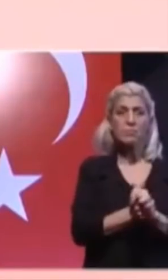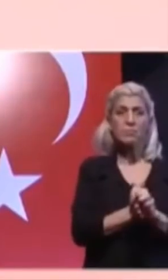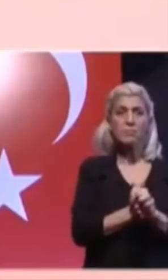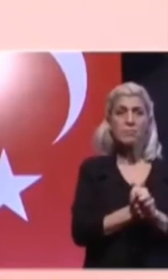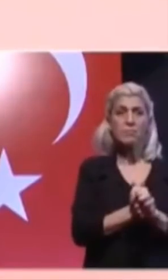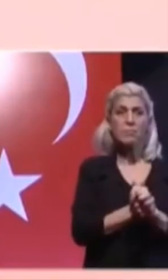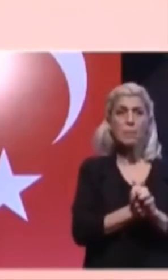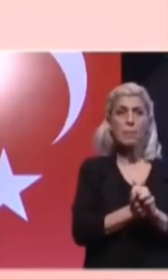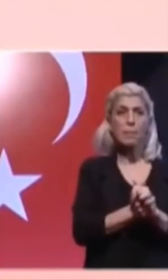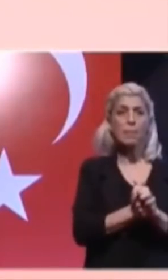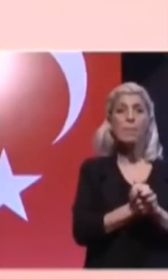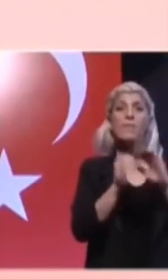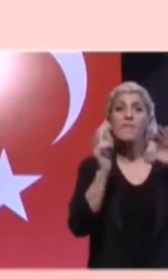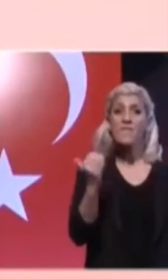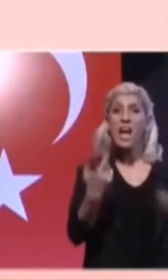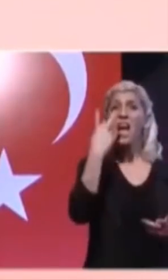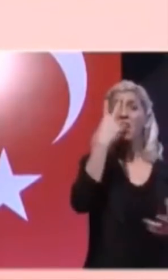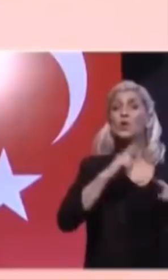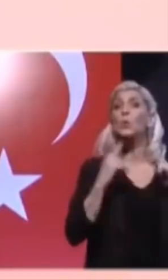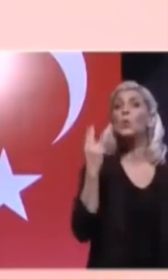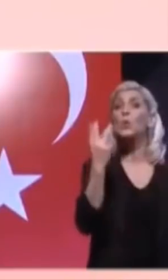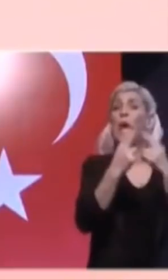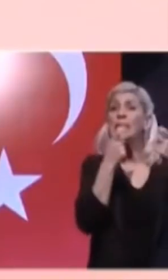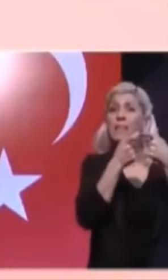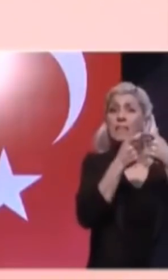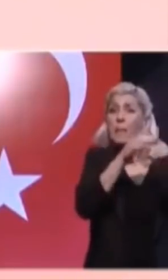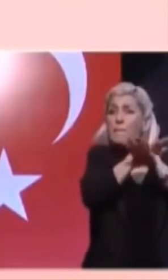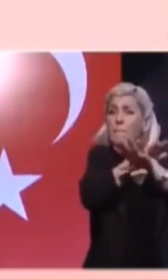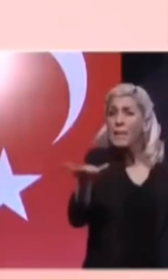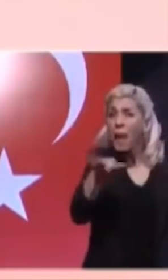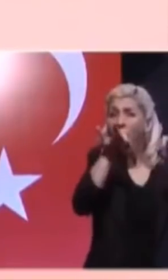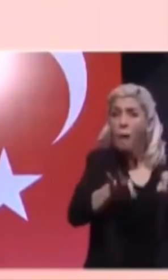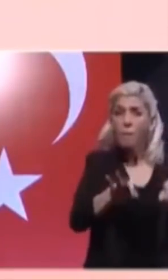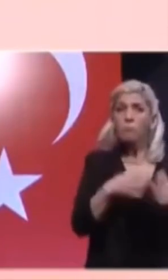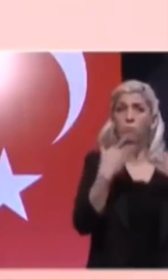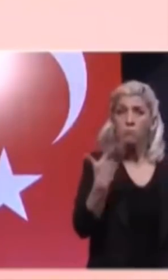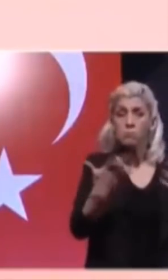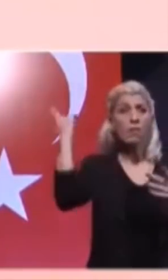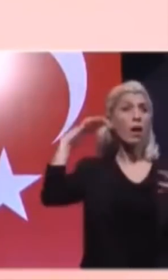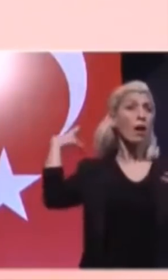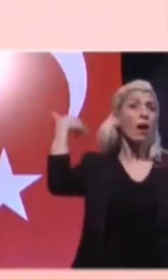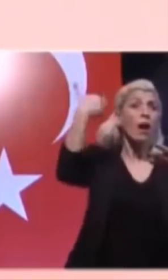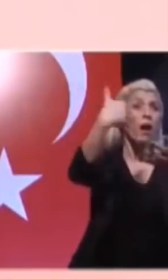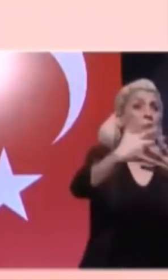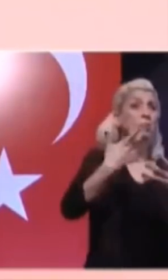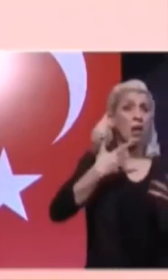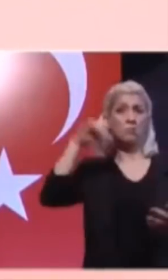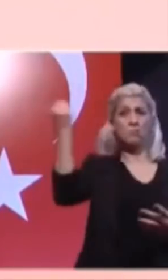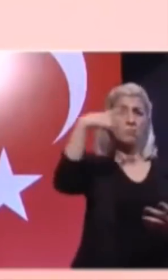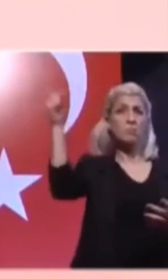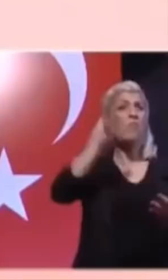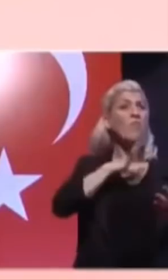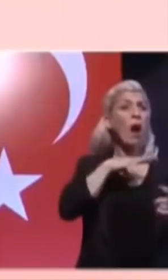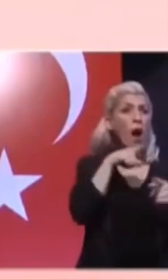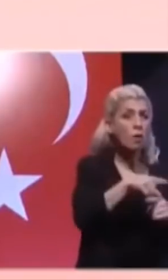Hitlerlerin, Mussolinilerin, Frankoların, Stalinlerin dünyasında daha demokrasiye yönelebilmiş ve